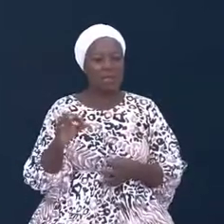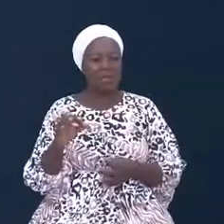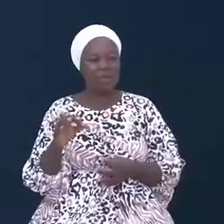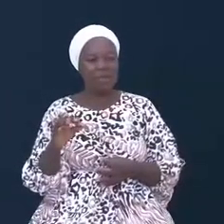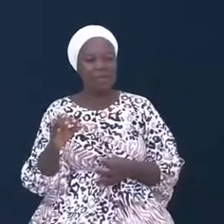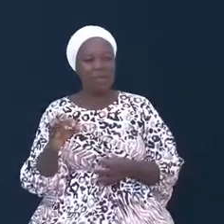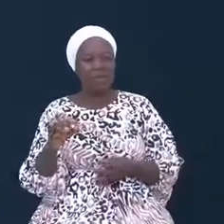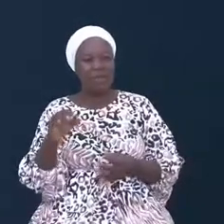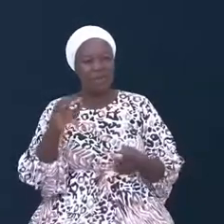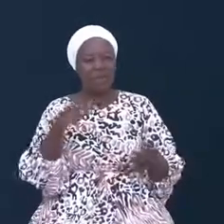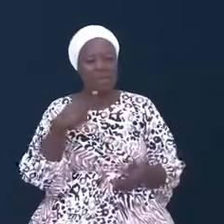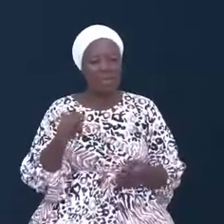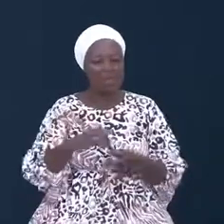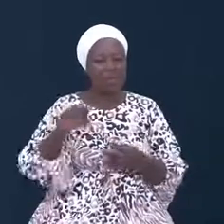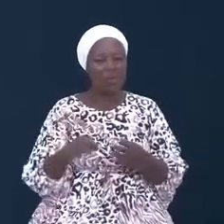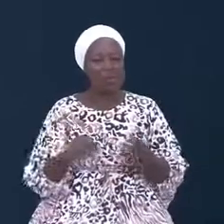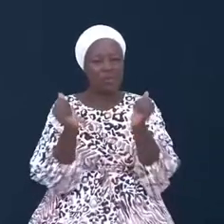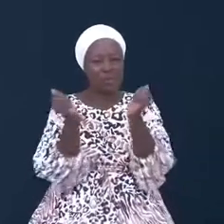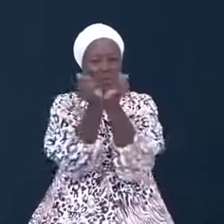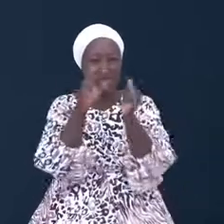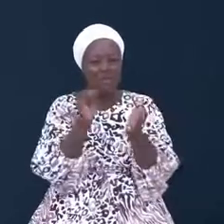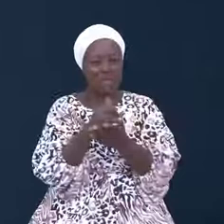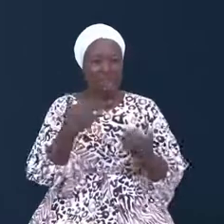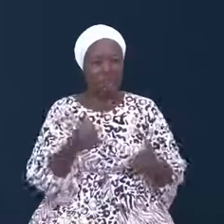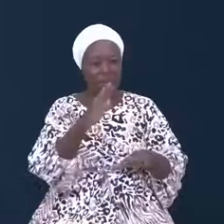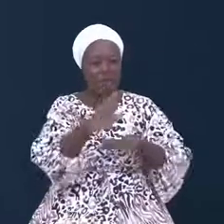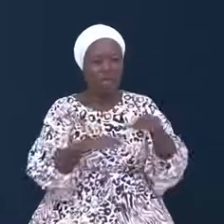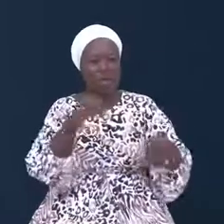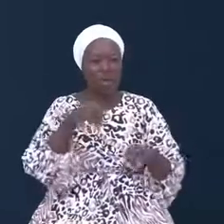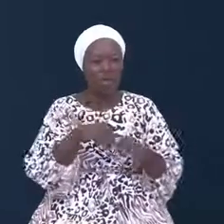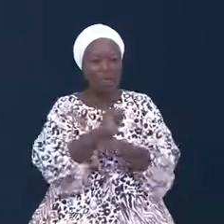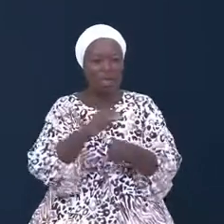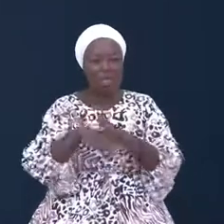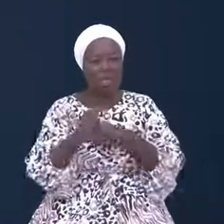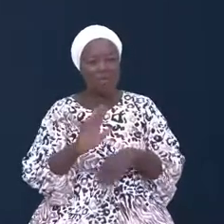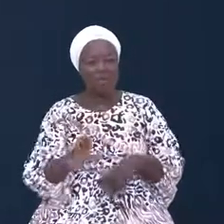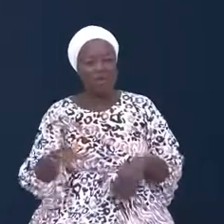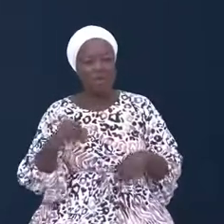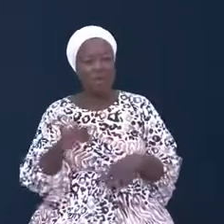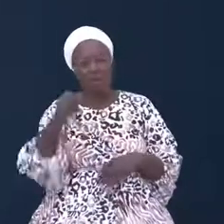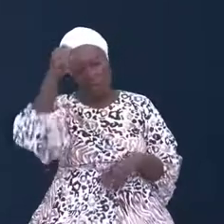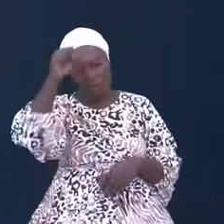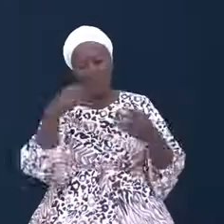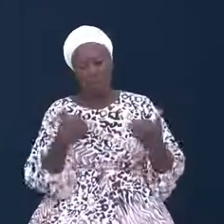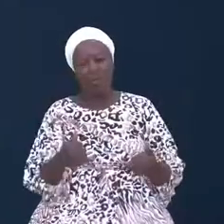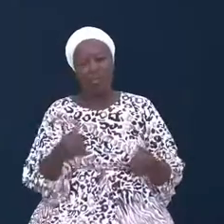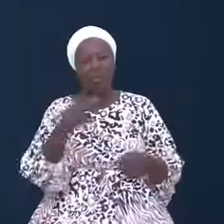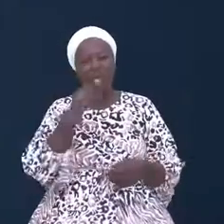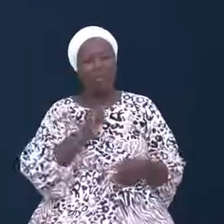selon le prince de la puissance de l'air, de l'esprit d'esclavage qui agit maintenant dans les fils de